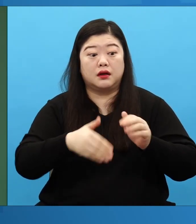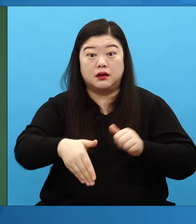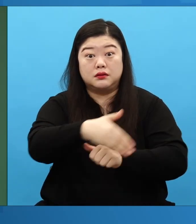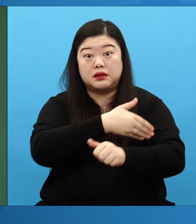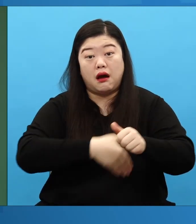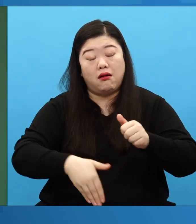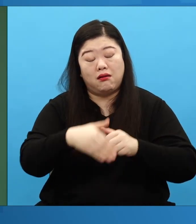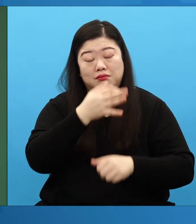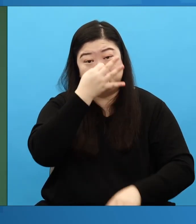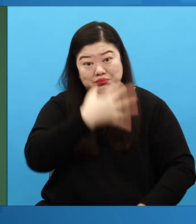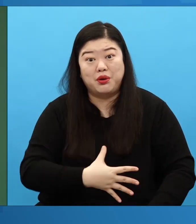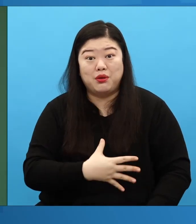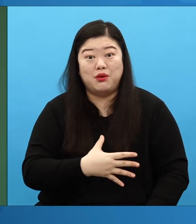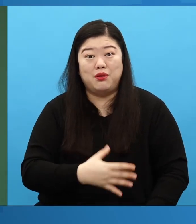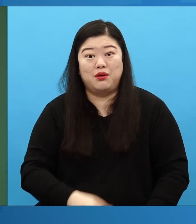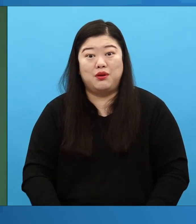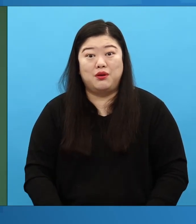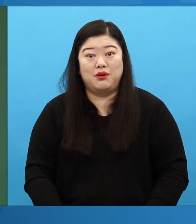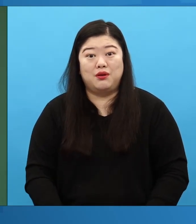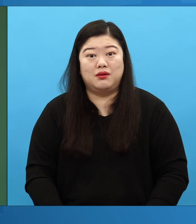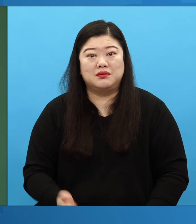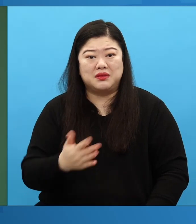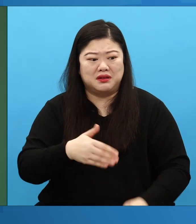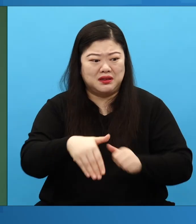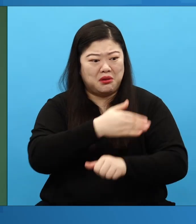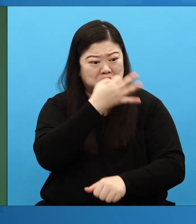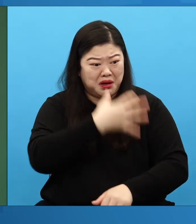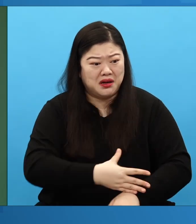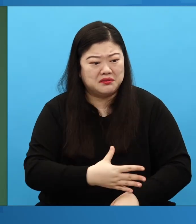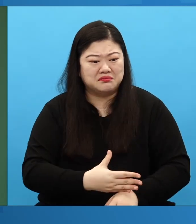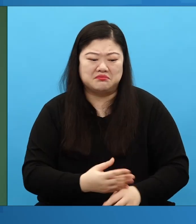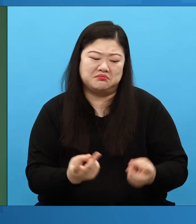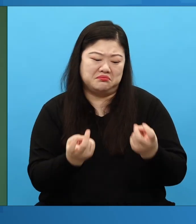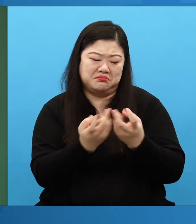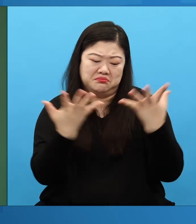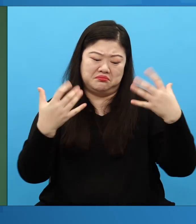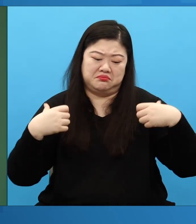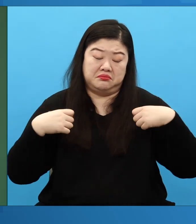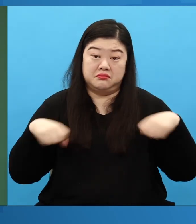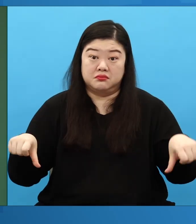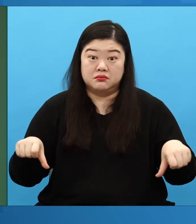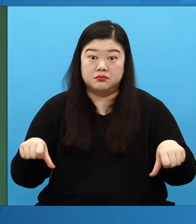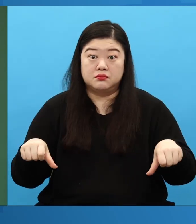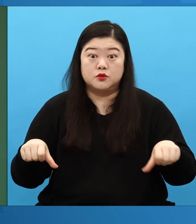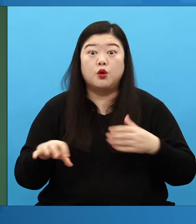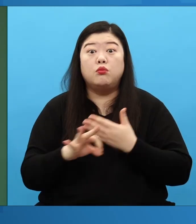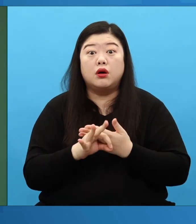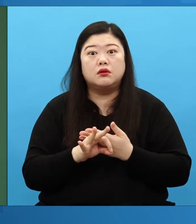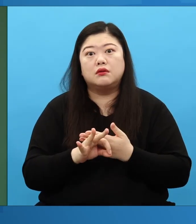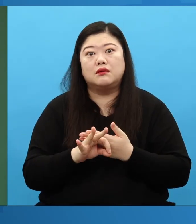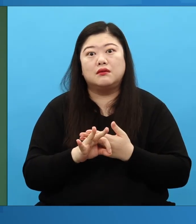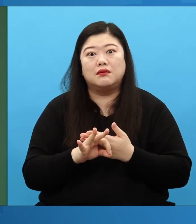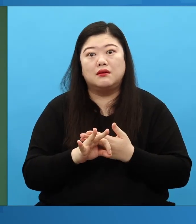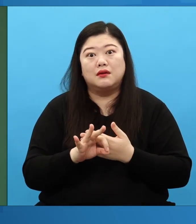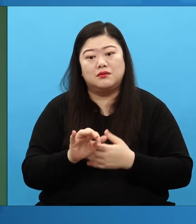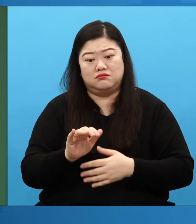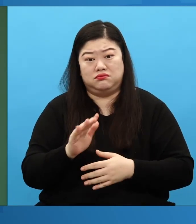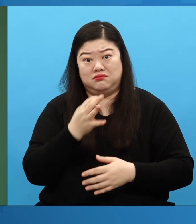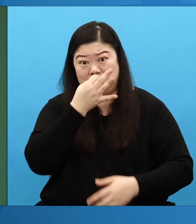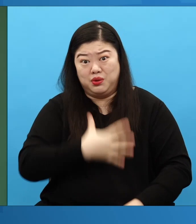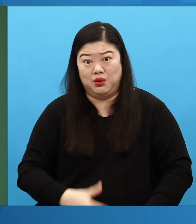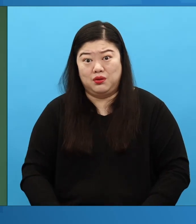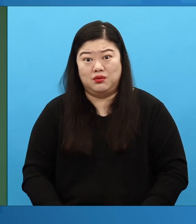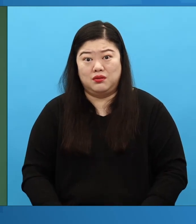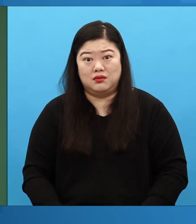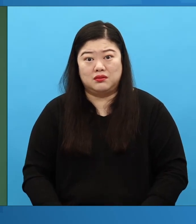하거나 또 넘어서려고 하면은 안 되죠. But it's not that you could avoid that or try to deny 이미 it. 넘어설 수 있는 능력은 없고 피하려고 하면 아무것도